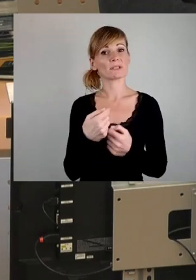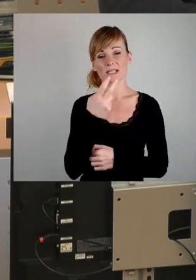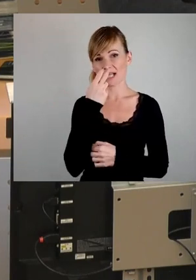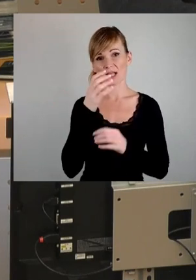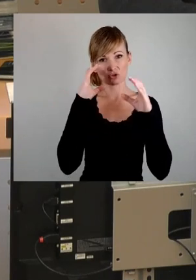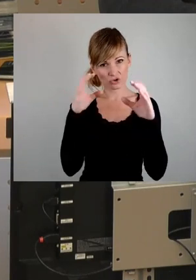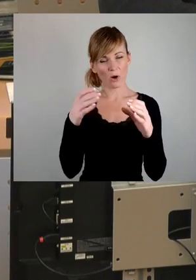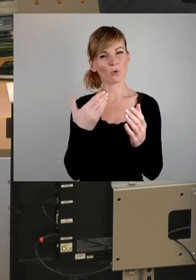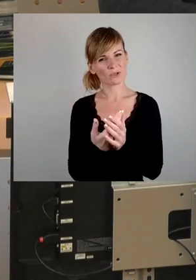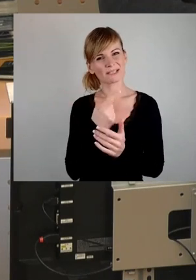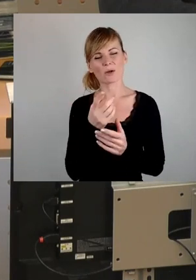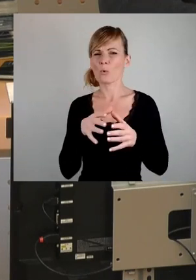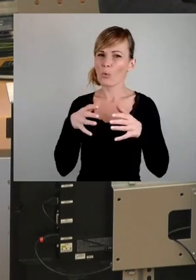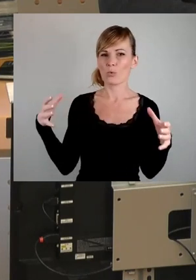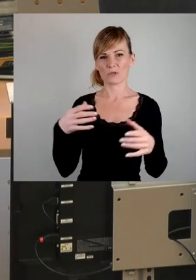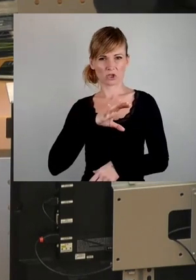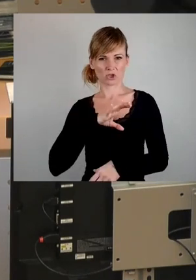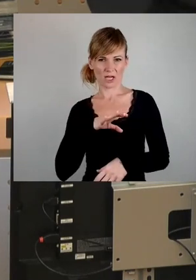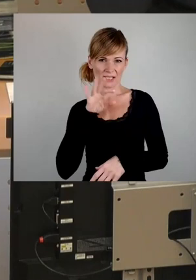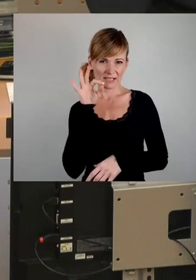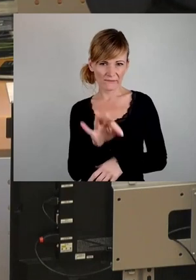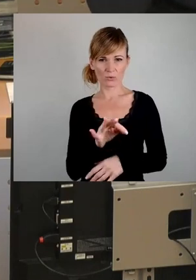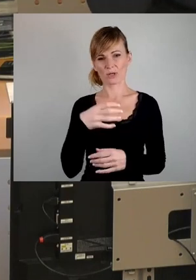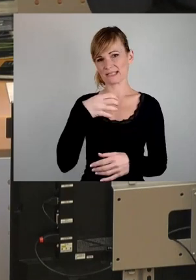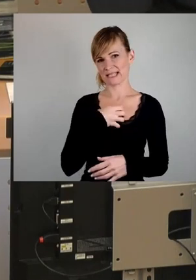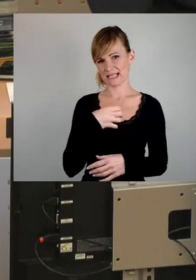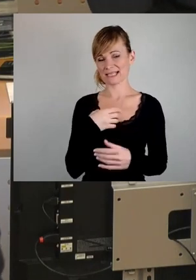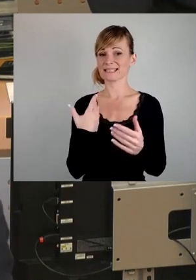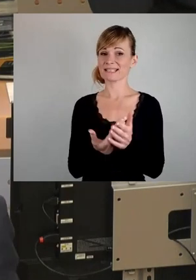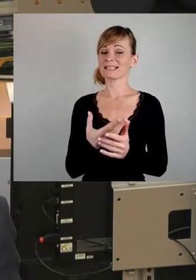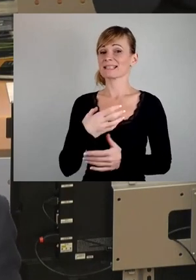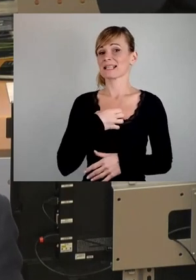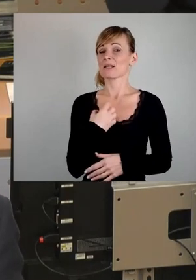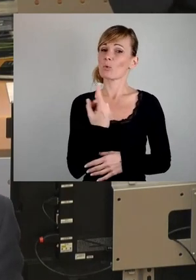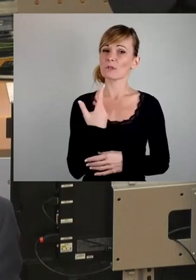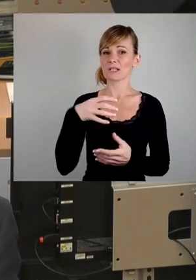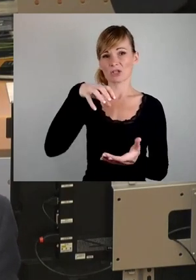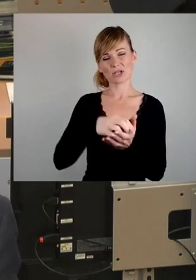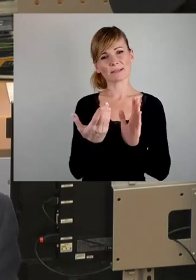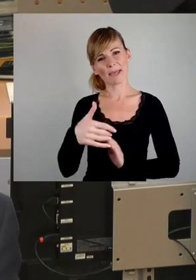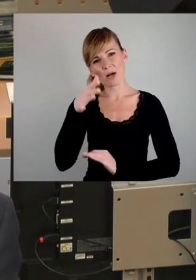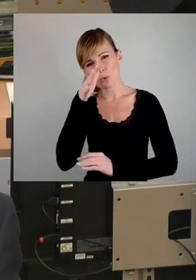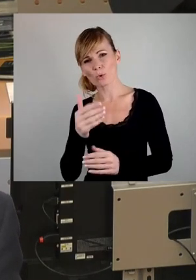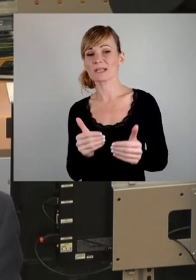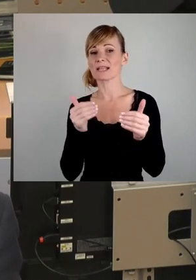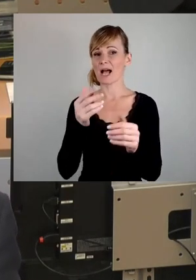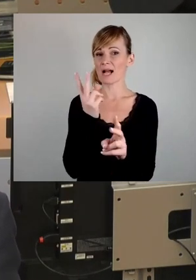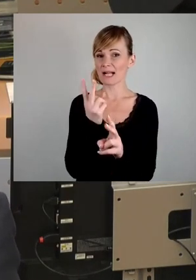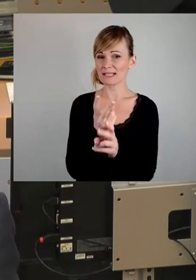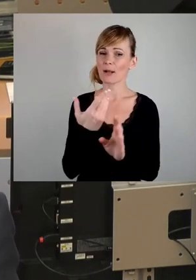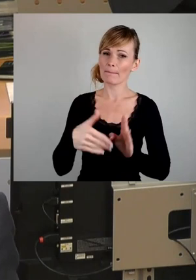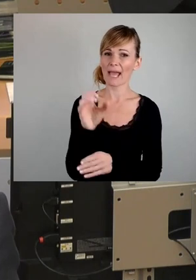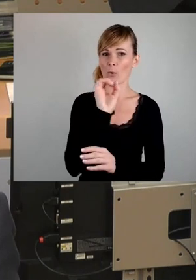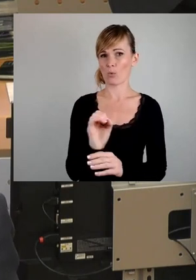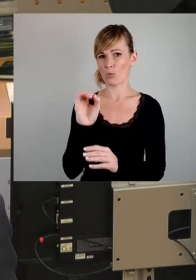eine große Chance für Dresden. Eine Chance, unsere Stadt nicht nur grüner, nachhaltiger und ökologischer zu